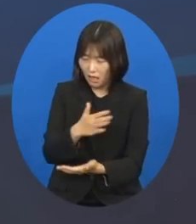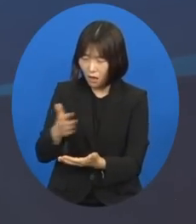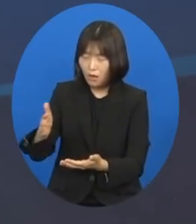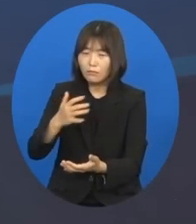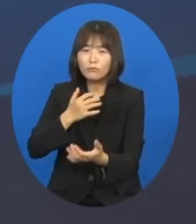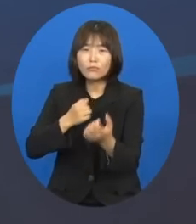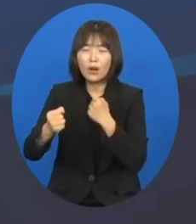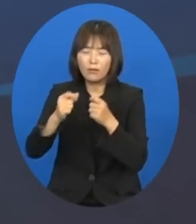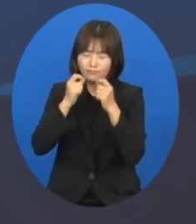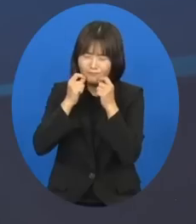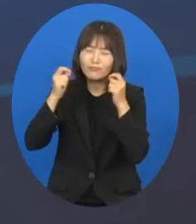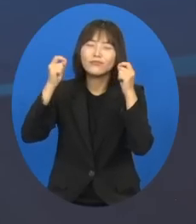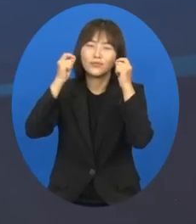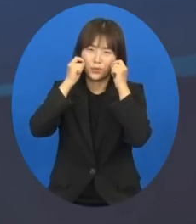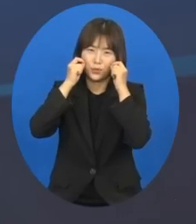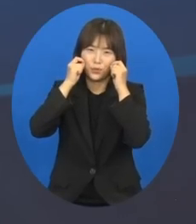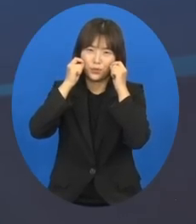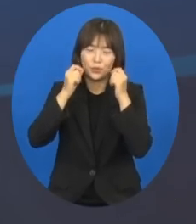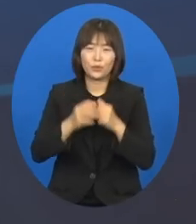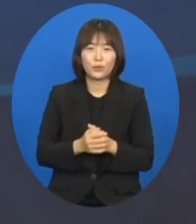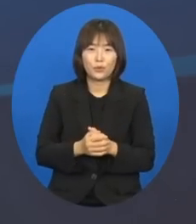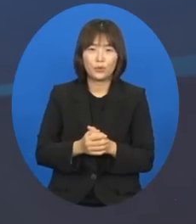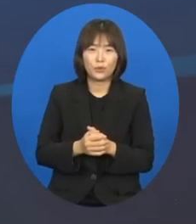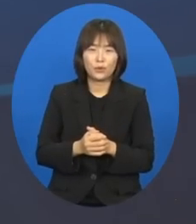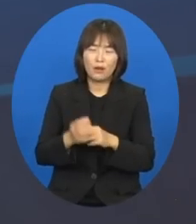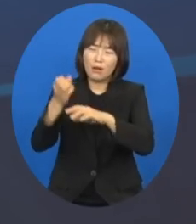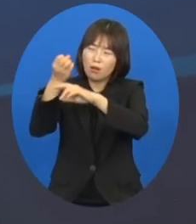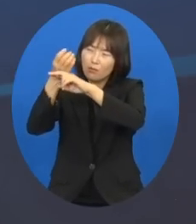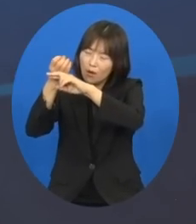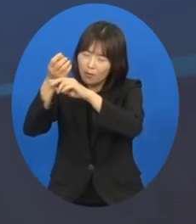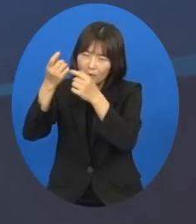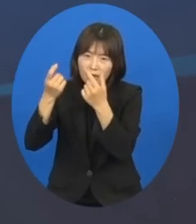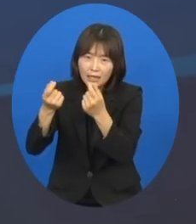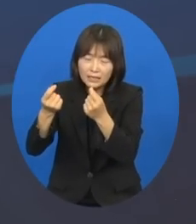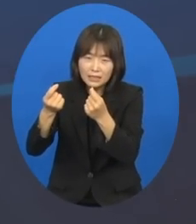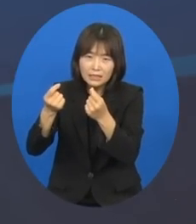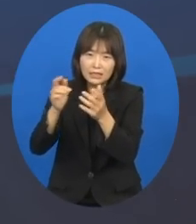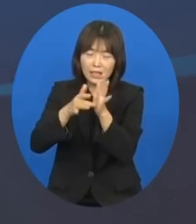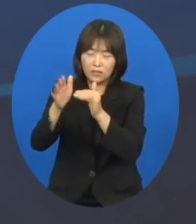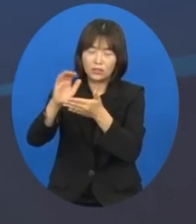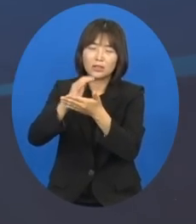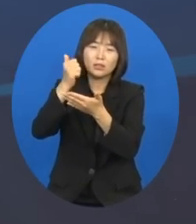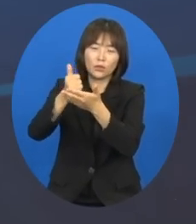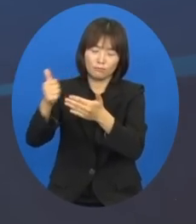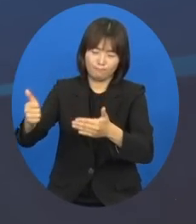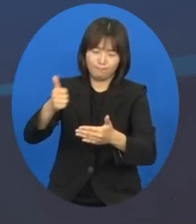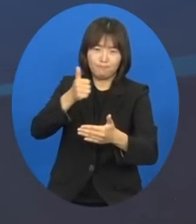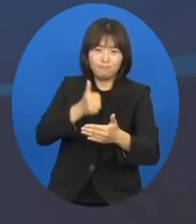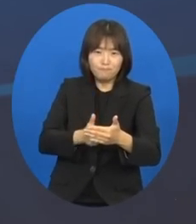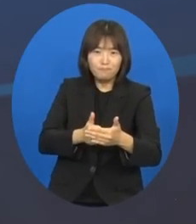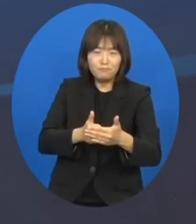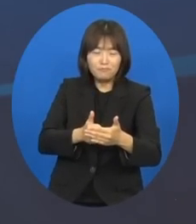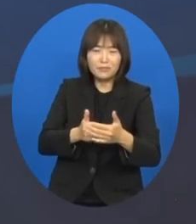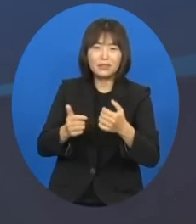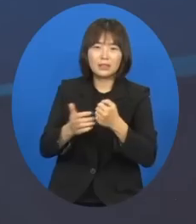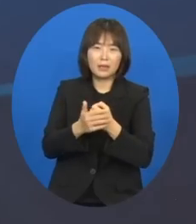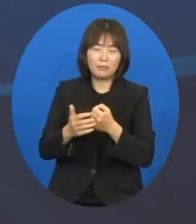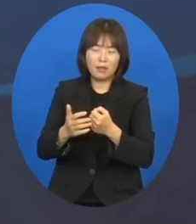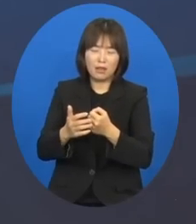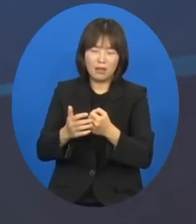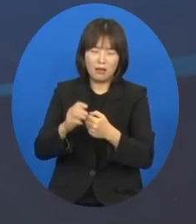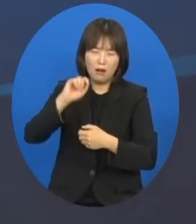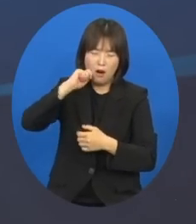우리가이 보배로운 예수 그리스도를 질그릇 같은 내 몸에 지녔으니 사방으로 우겨쌈을